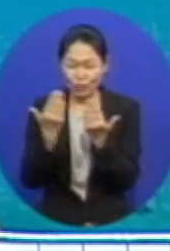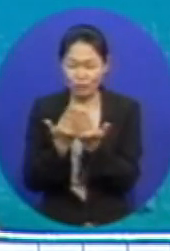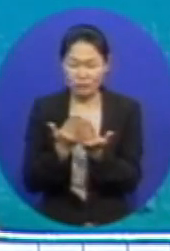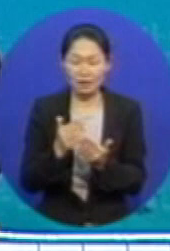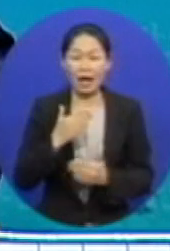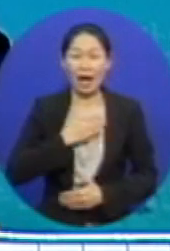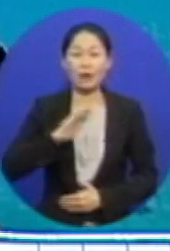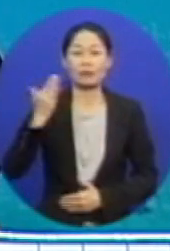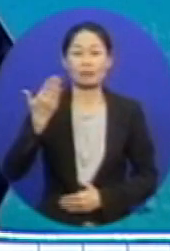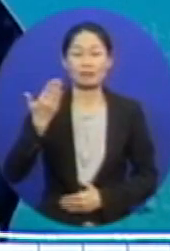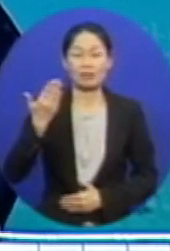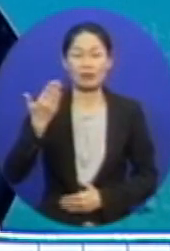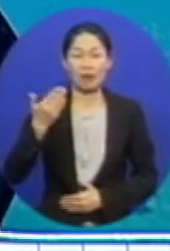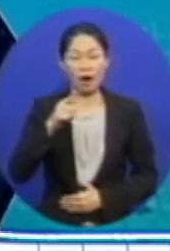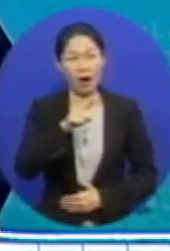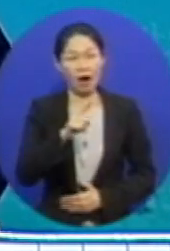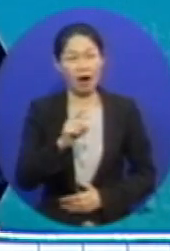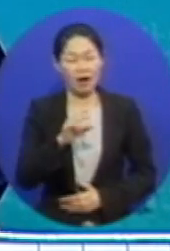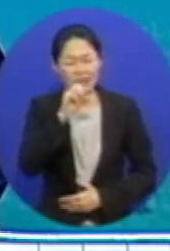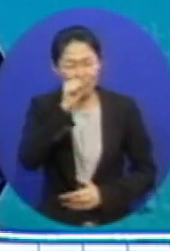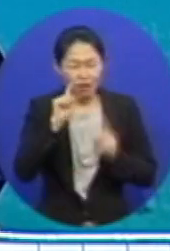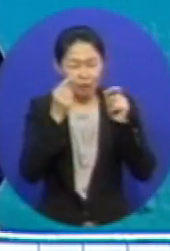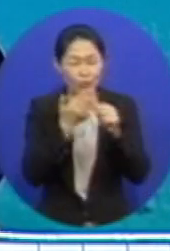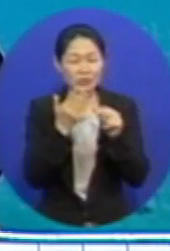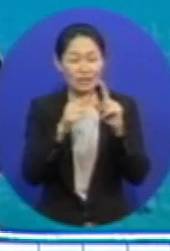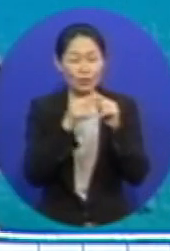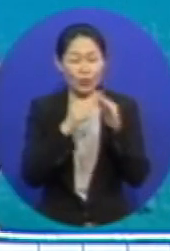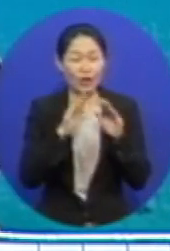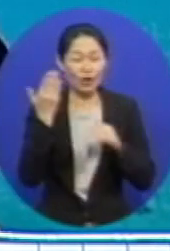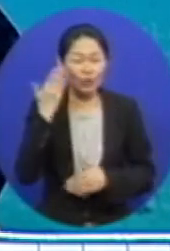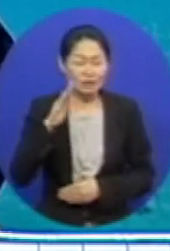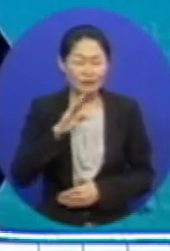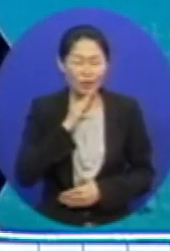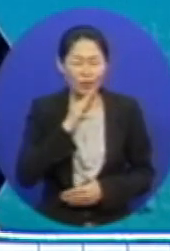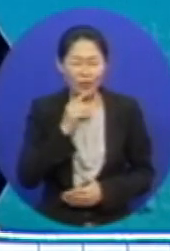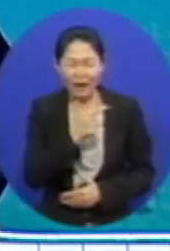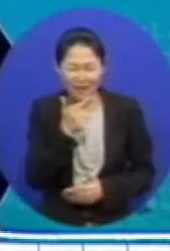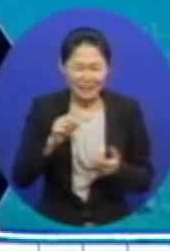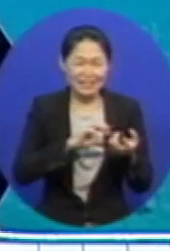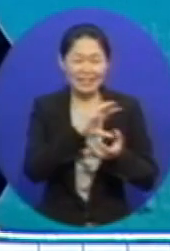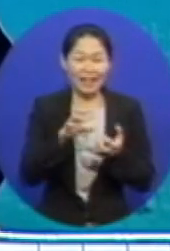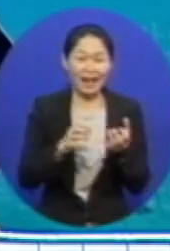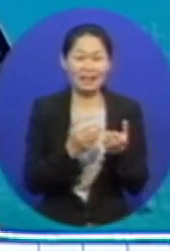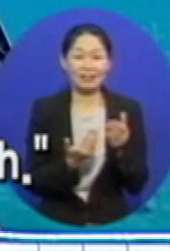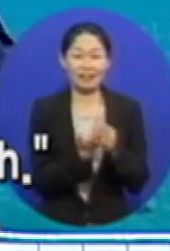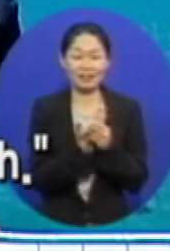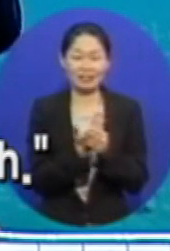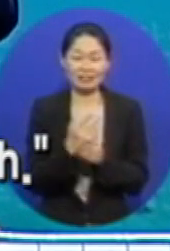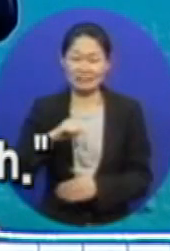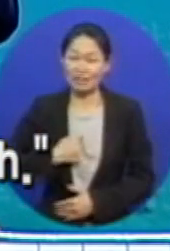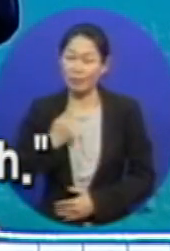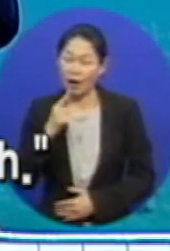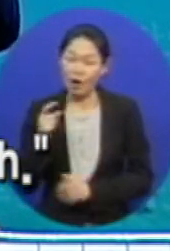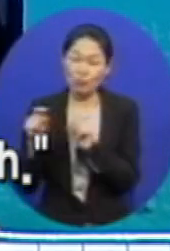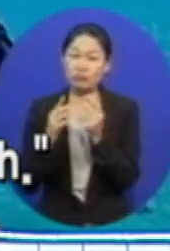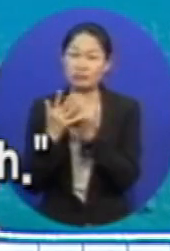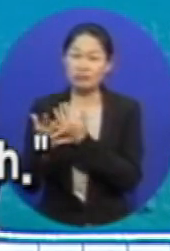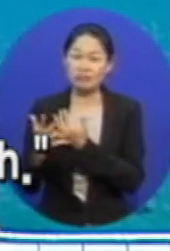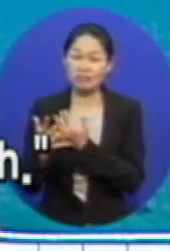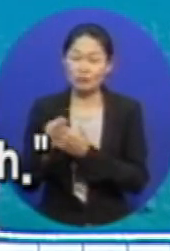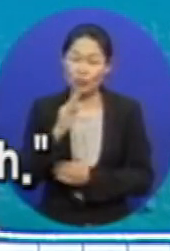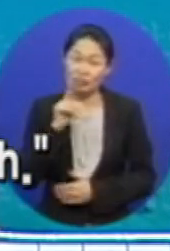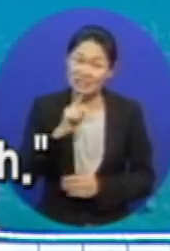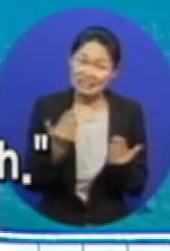다 아는 거예요 선한 목적에 요즘 난리나 때요 뭐 자기들 말로는 부흥이 되는데 하여튼 * 나요 무신 일이